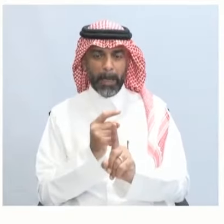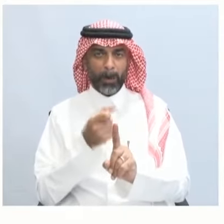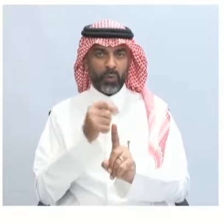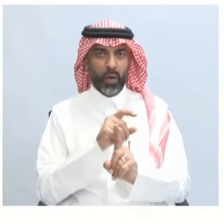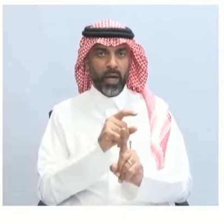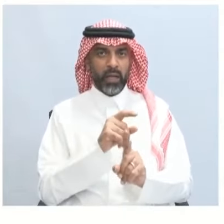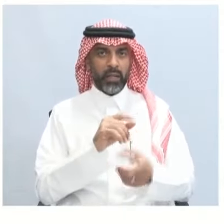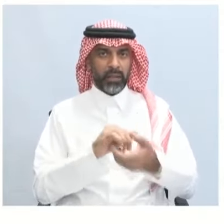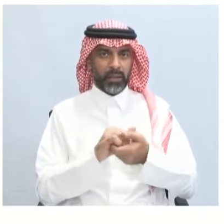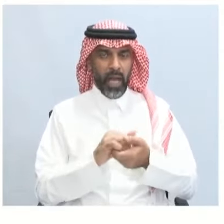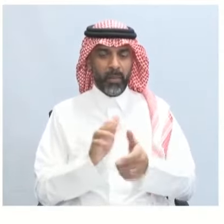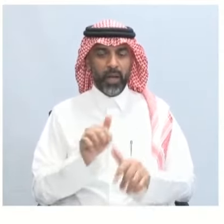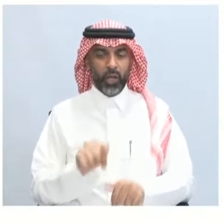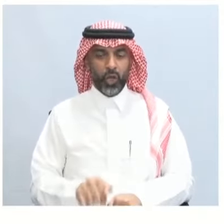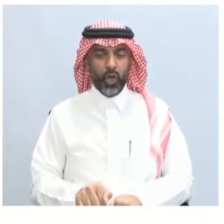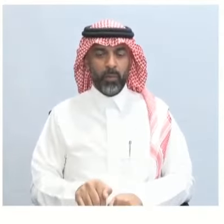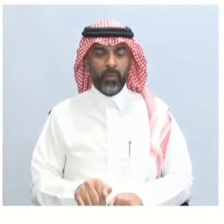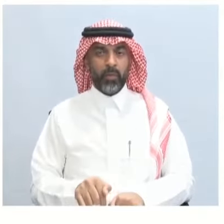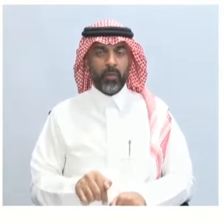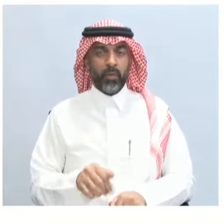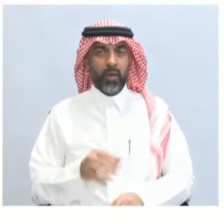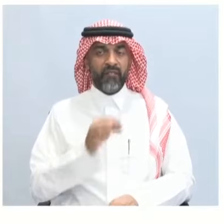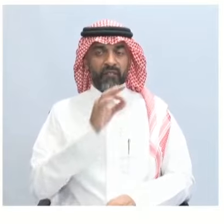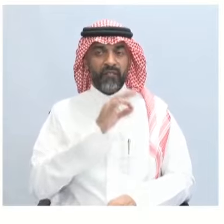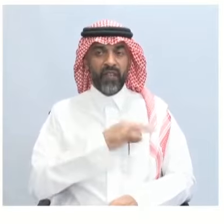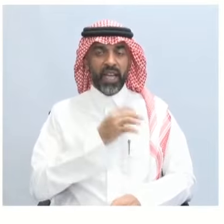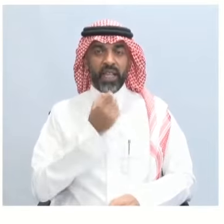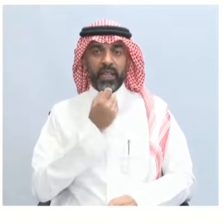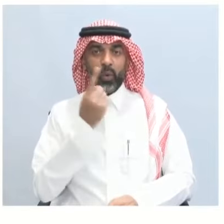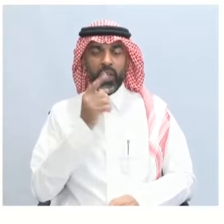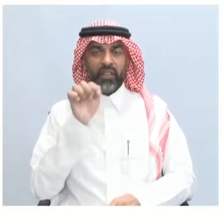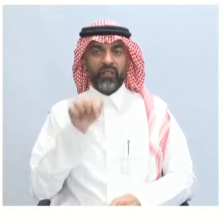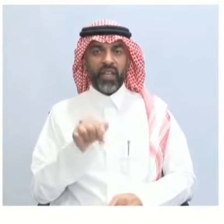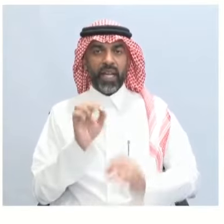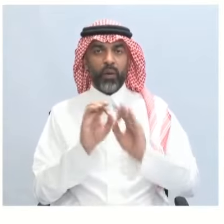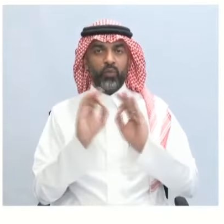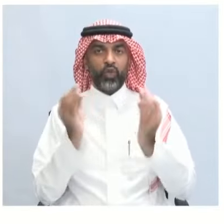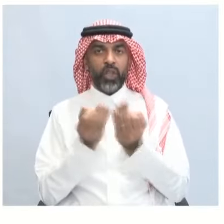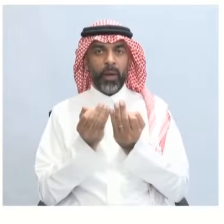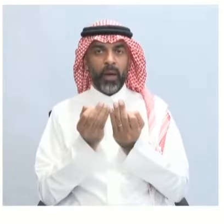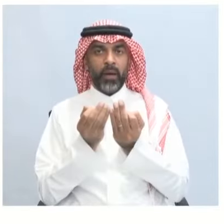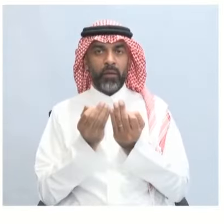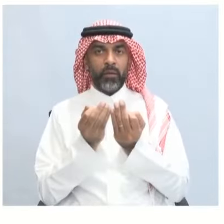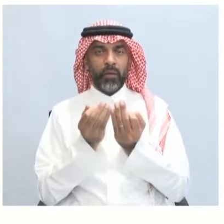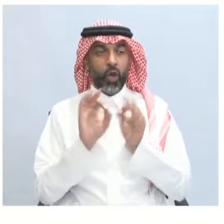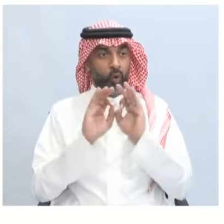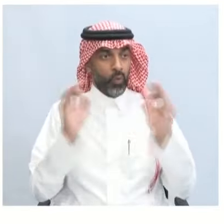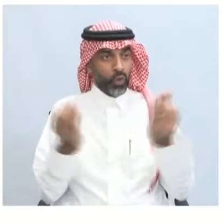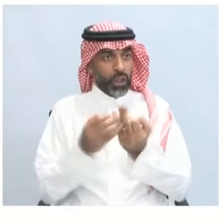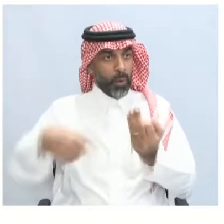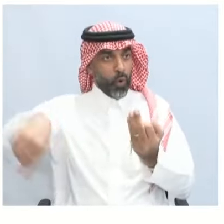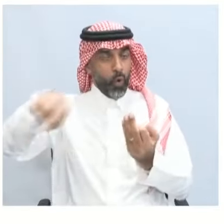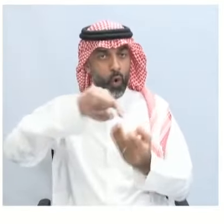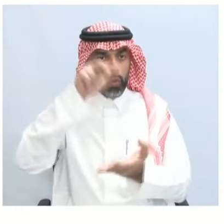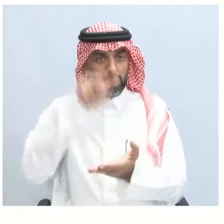نتائج التوحيد في المجتمع المجتمع حينما يطبق التوحيد هل هناك نتائج تظهر عليه